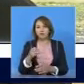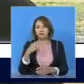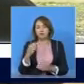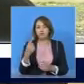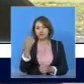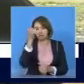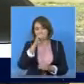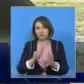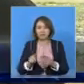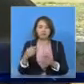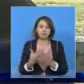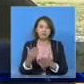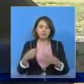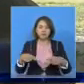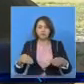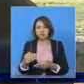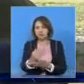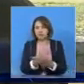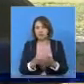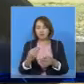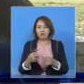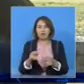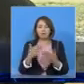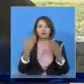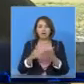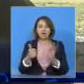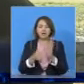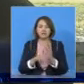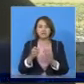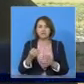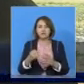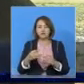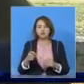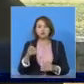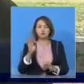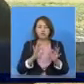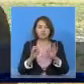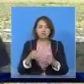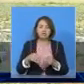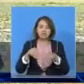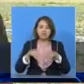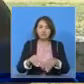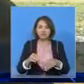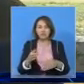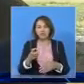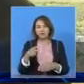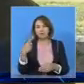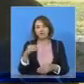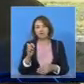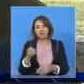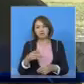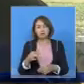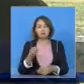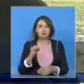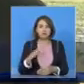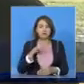бір рет берсе, өзгесе бірнеше рет түйнектейді. Сонымен бірге биыл 6 гектар аумаққа жүгері ектік. Оның 5 гектары мегатон және 1 гектары турбин